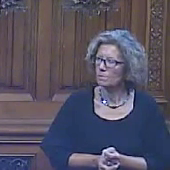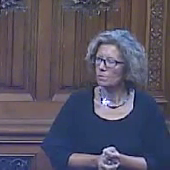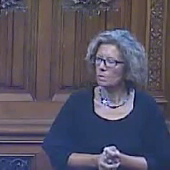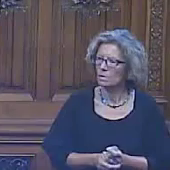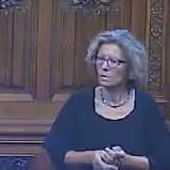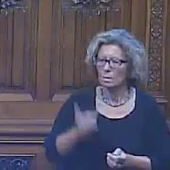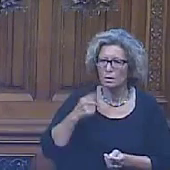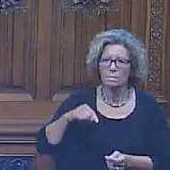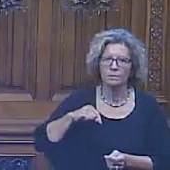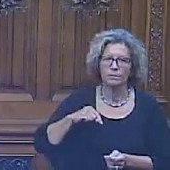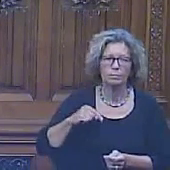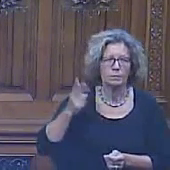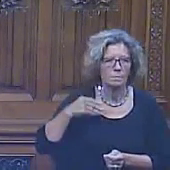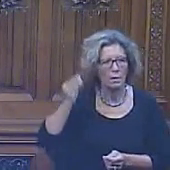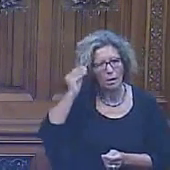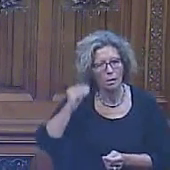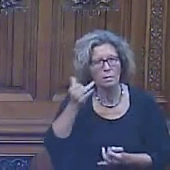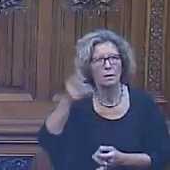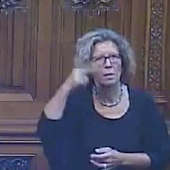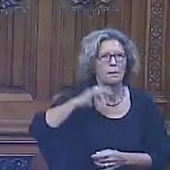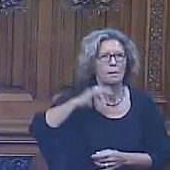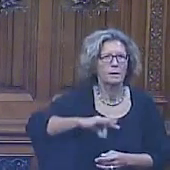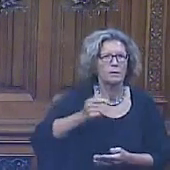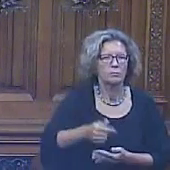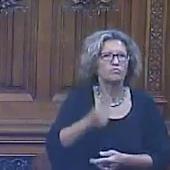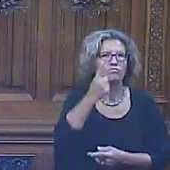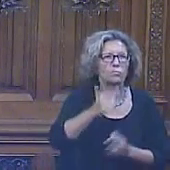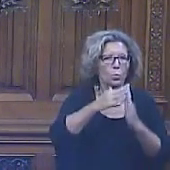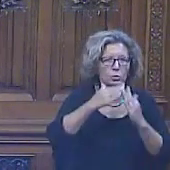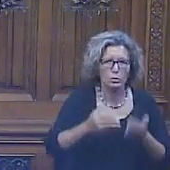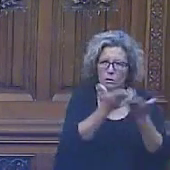Sehr geehrter Herr Präsident, Hohes Haus,